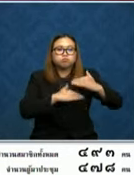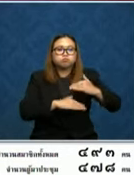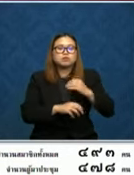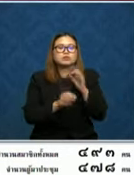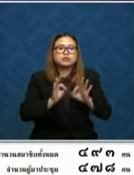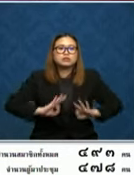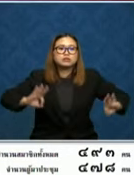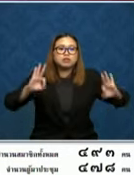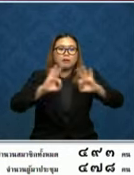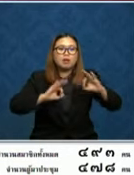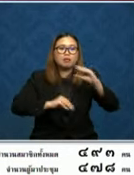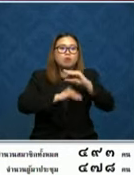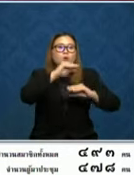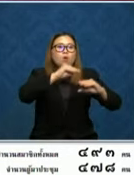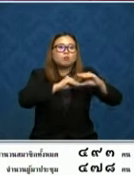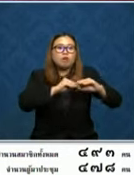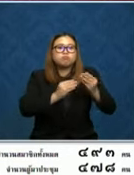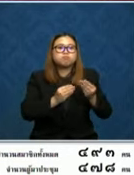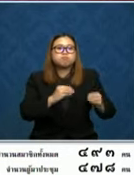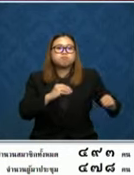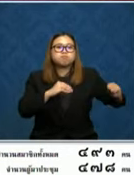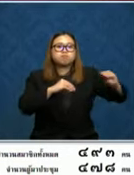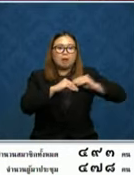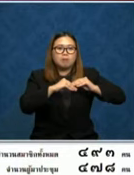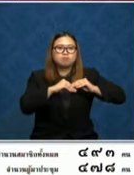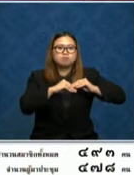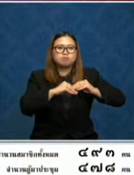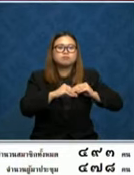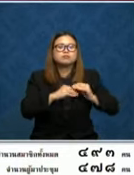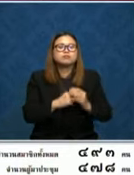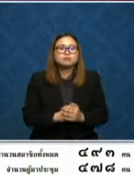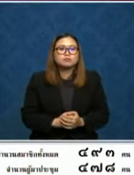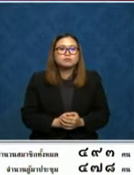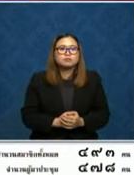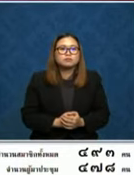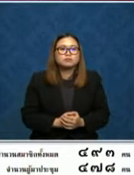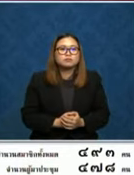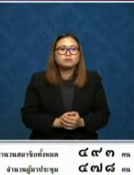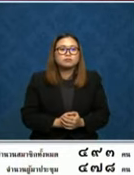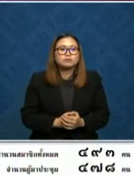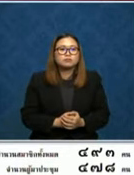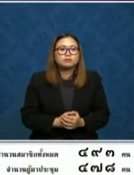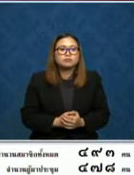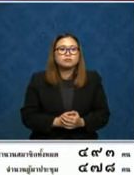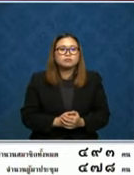หรับโครงการก่อสร้างนี้เพิ่มขึ้นอย่างมีนัยยะสำคัญ